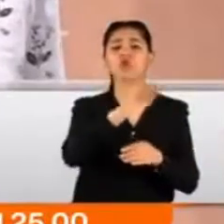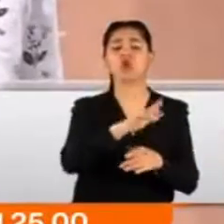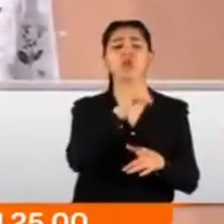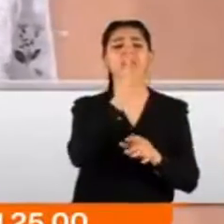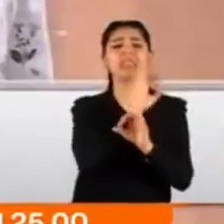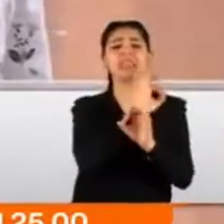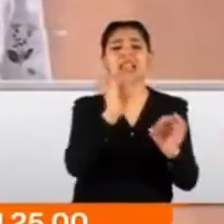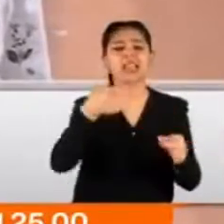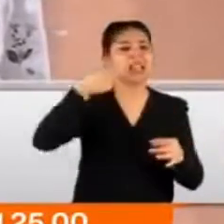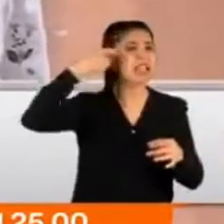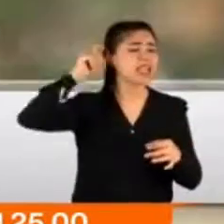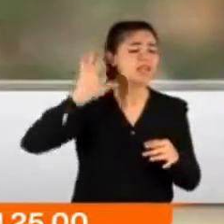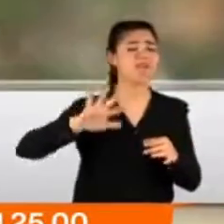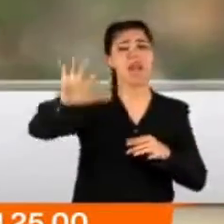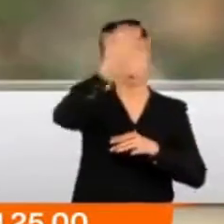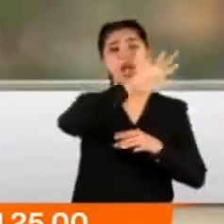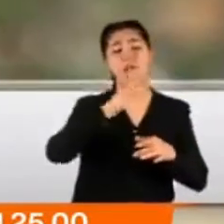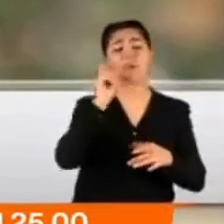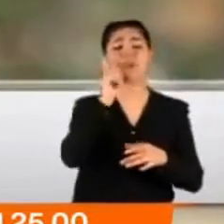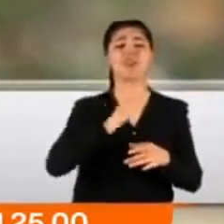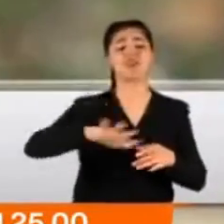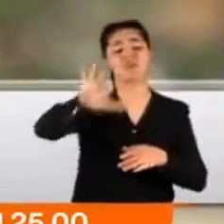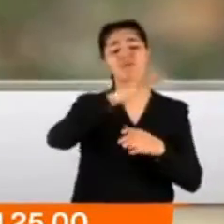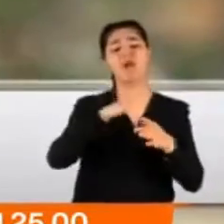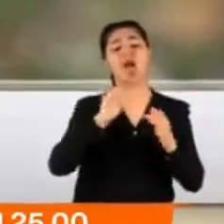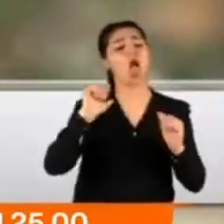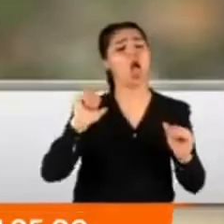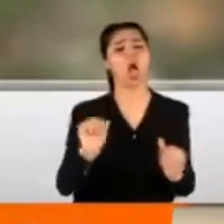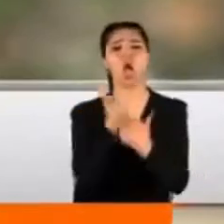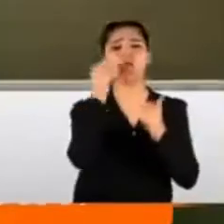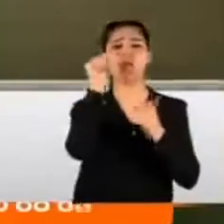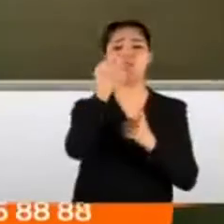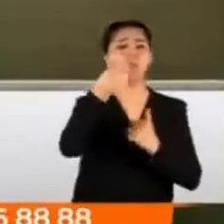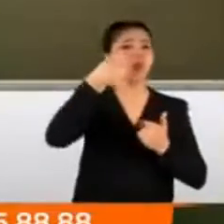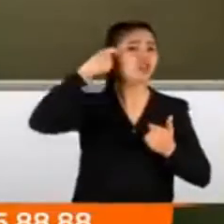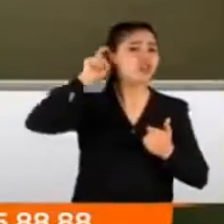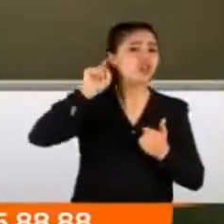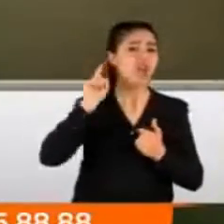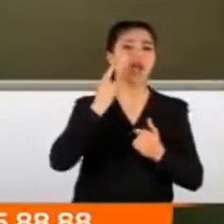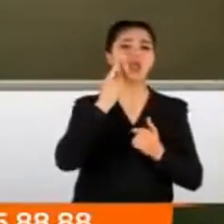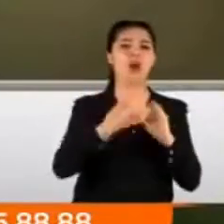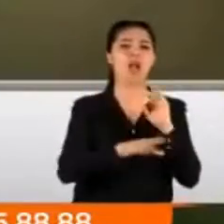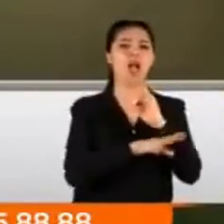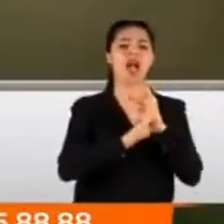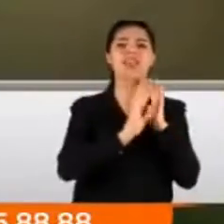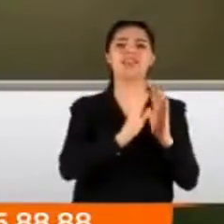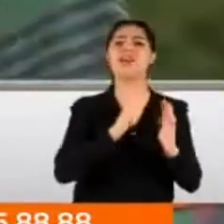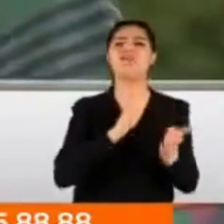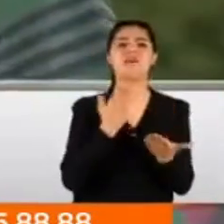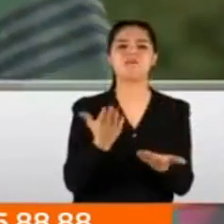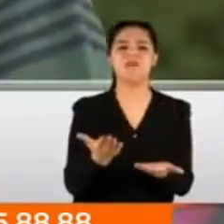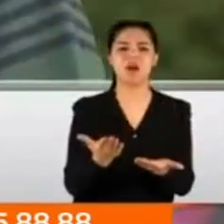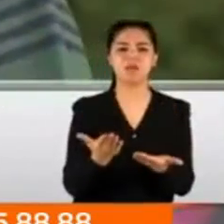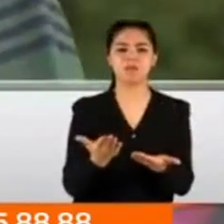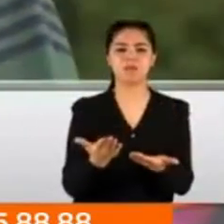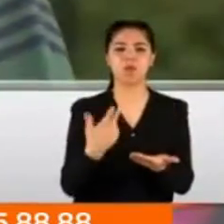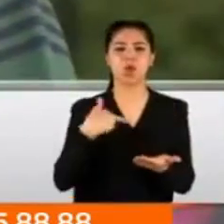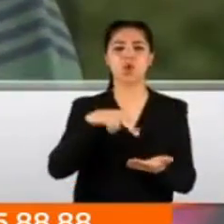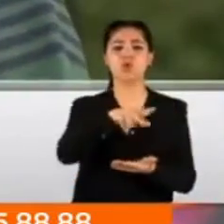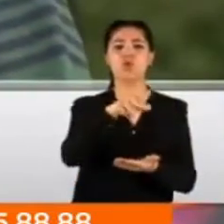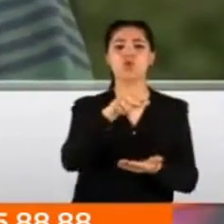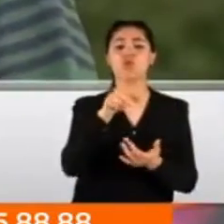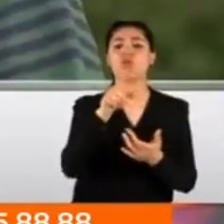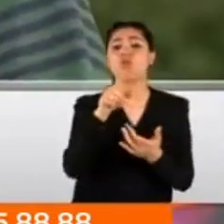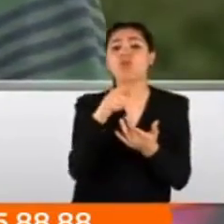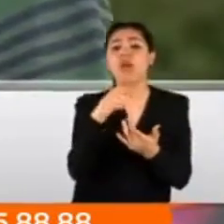cihazları Onların her şeyi Çünkü hayatlarını O minicik cihazlar sayesinde devam ettirebiliyor yürümeme bile imkan yok ben